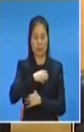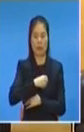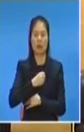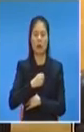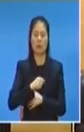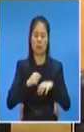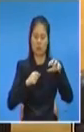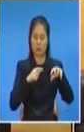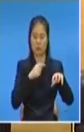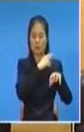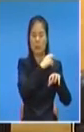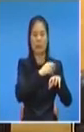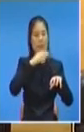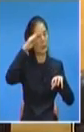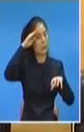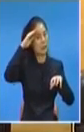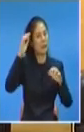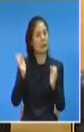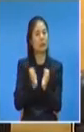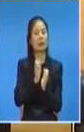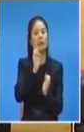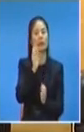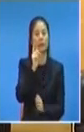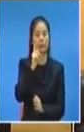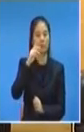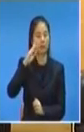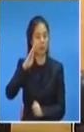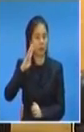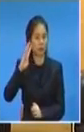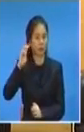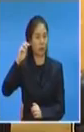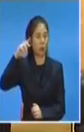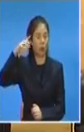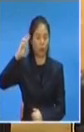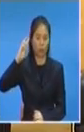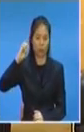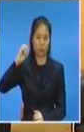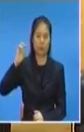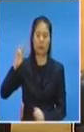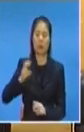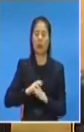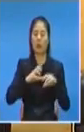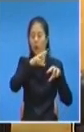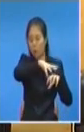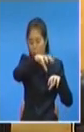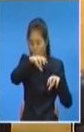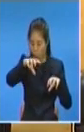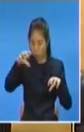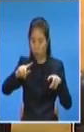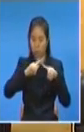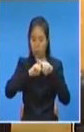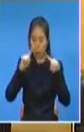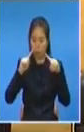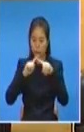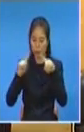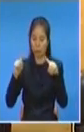านี่มี 1,467 สถานีเนี่ยมันมีความแตกต่างกันอย่างมากเลยนะครับผมยกตัวอย่างว่าส